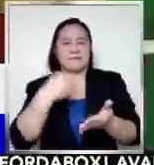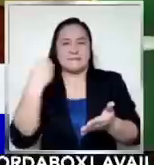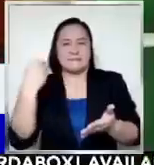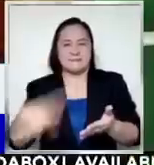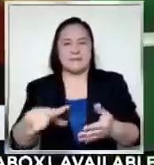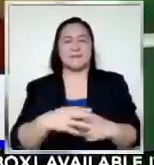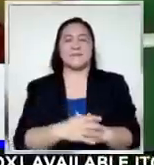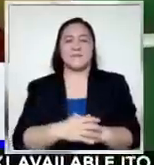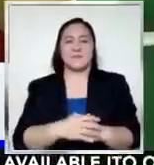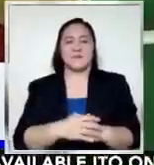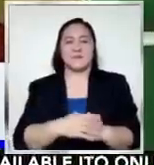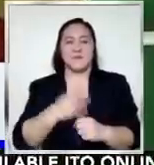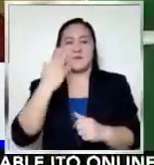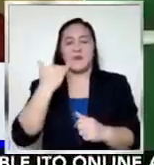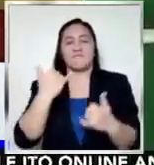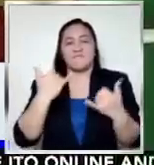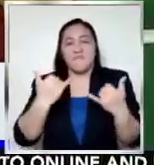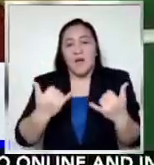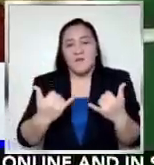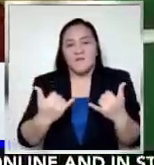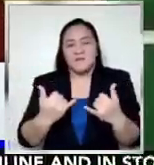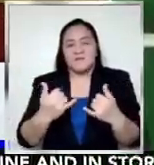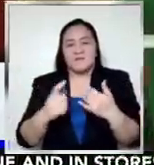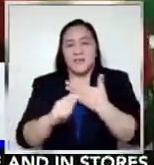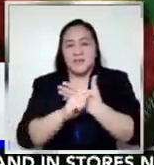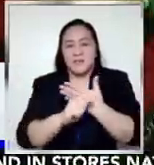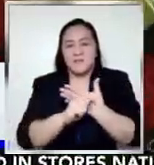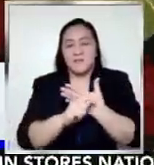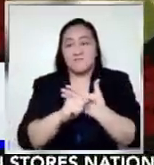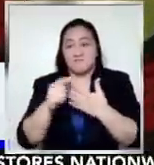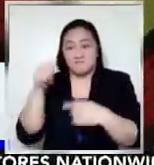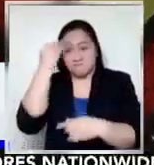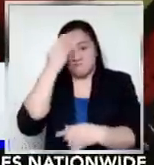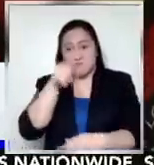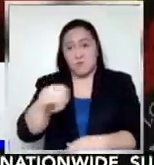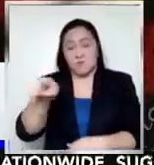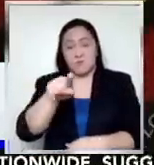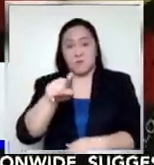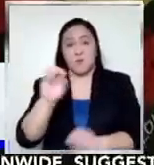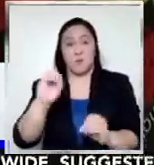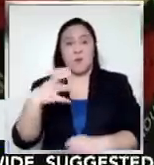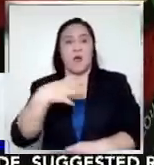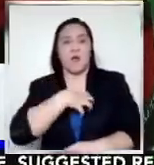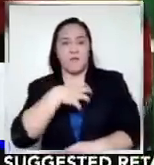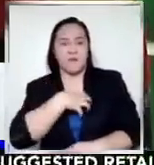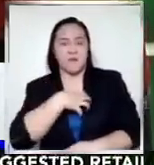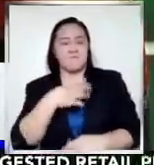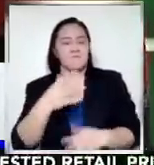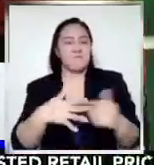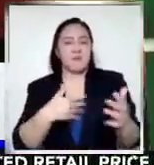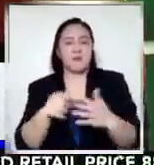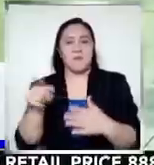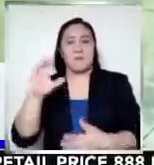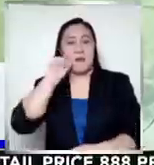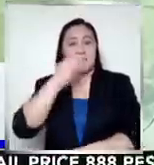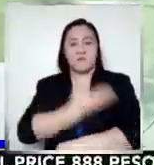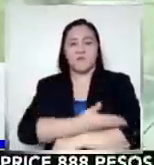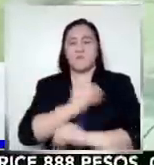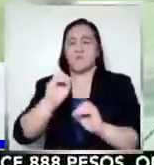pa. Oh, pumapayag din sila, wala silang likramo. Kahit si Michi, wala. Wala kang maririnig na